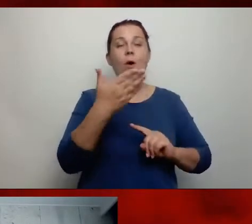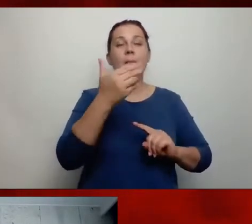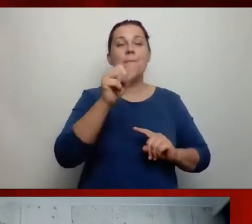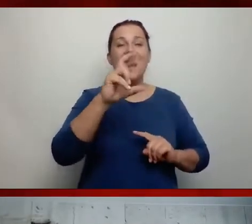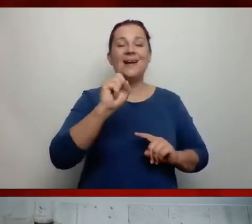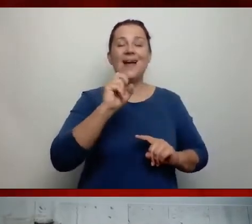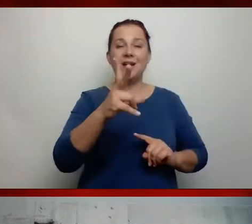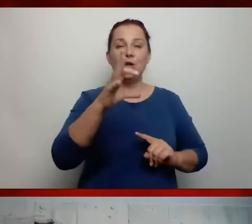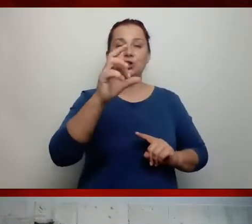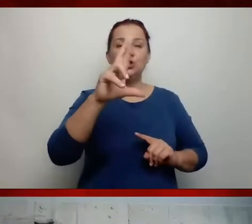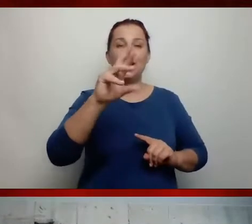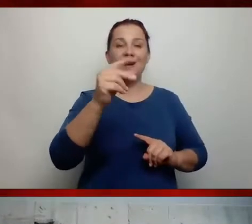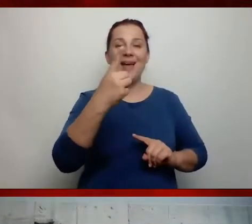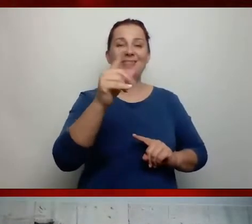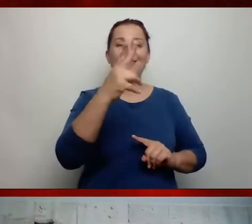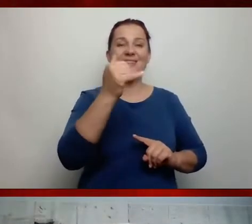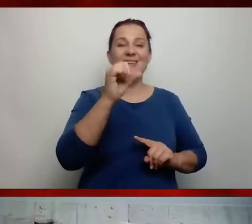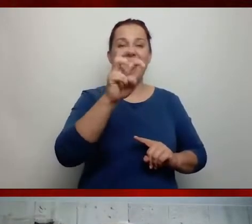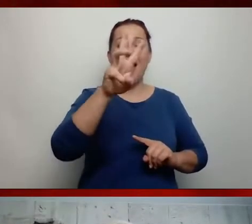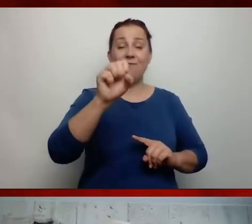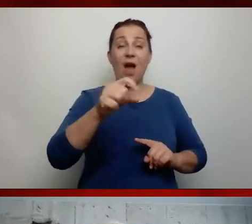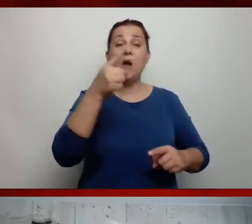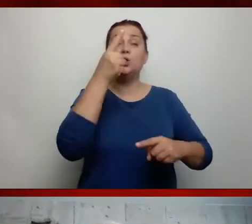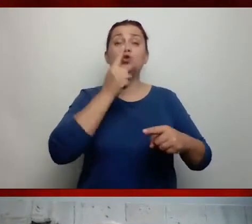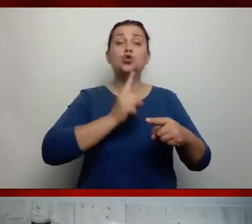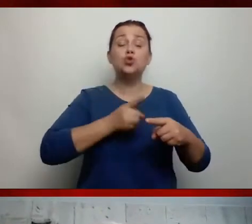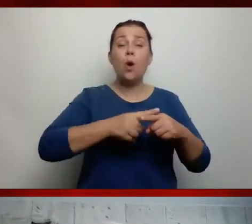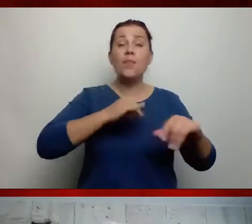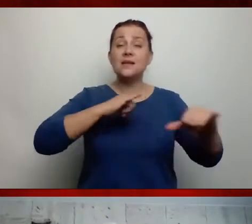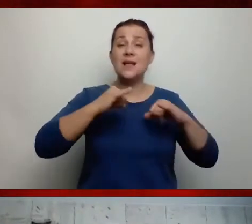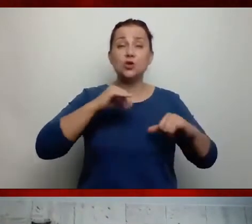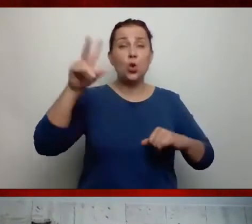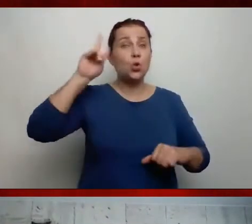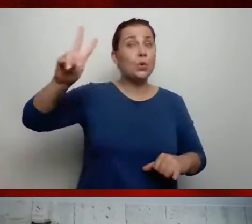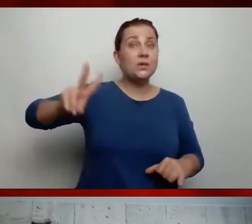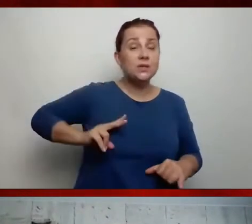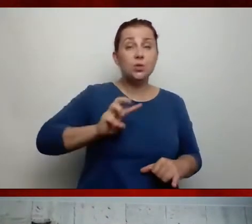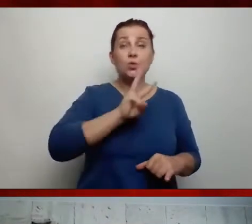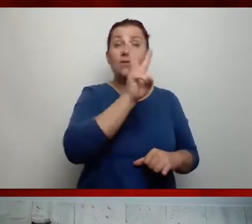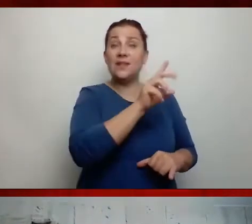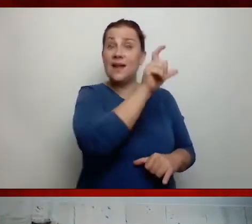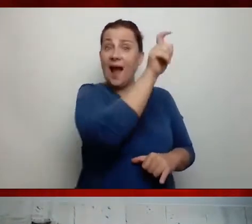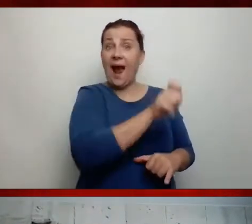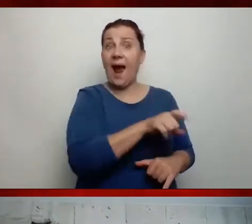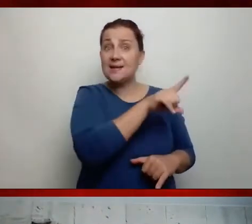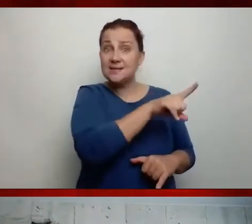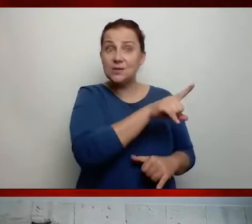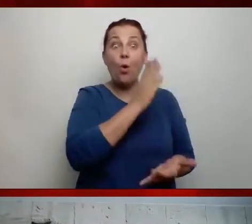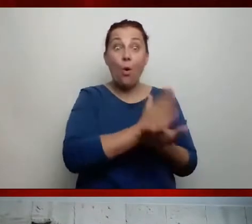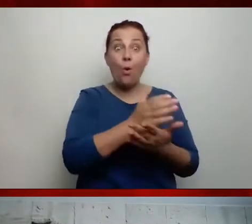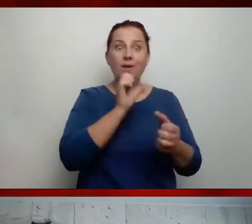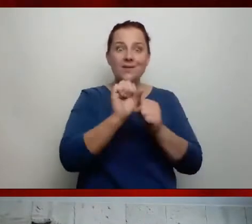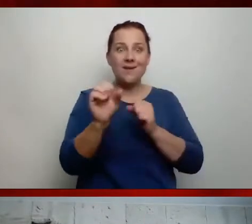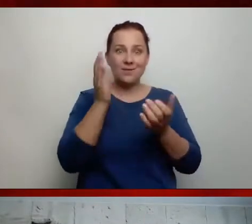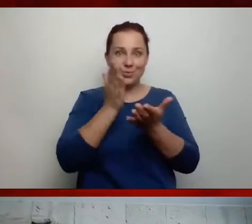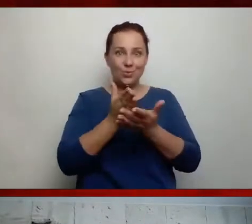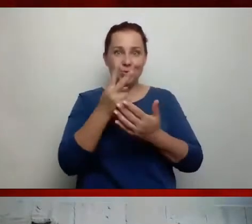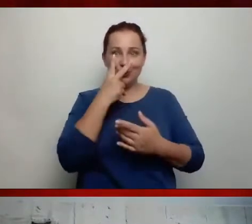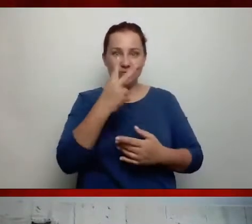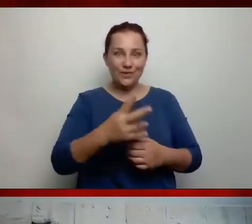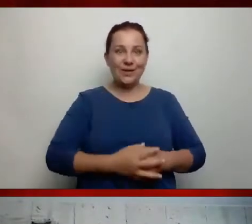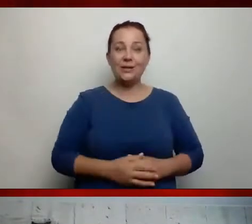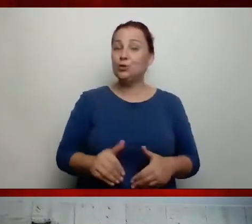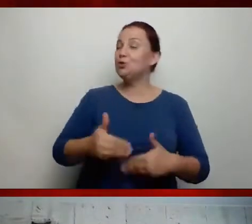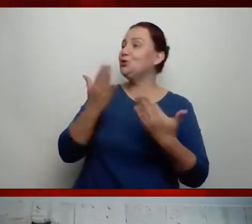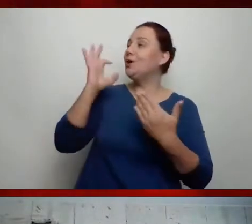Średniawa, członek zarządu Instytutu Witkacego. Dzień dobry, czy pan jest? O, już pana widzimy. Dzień dobry, jest...